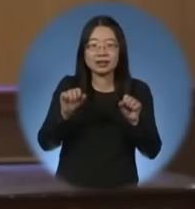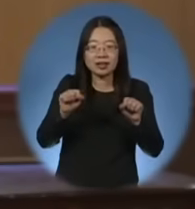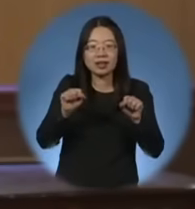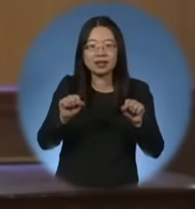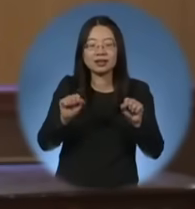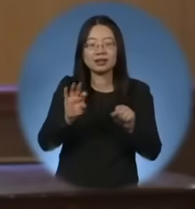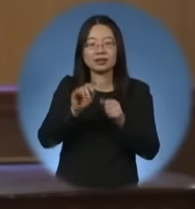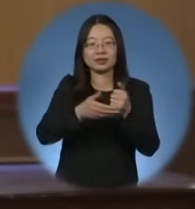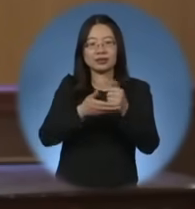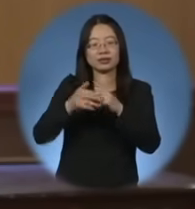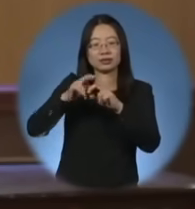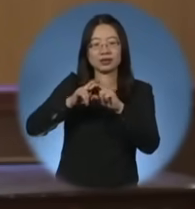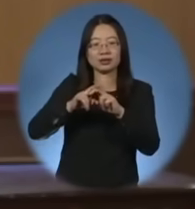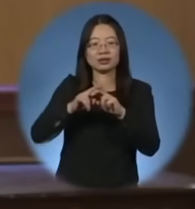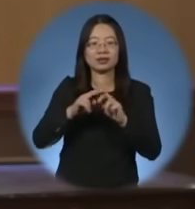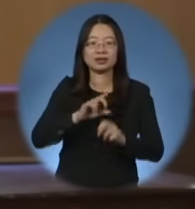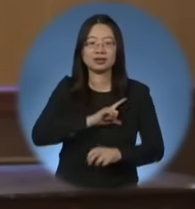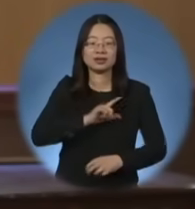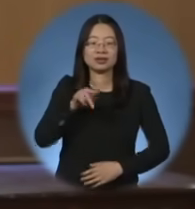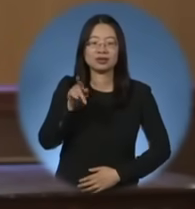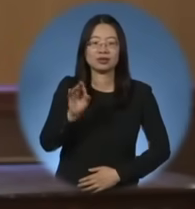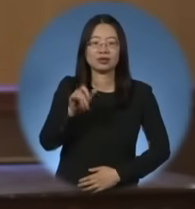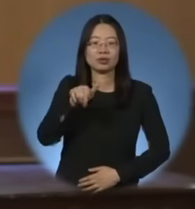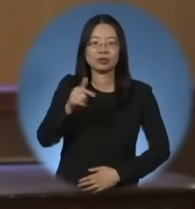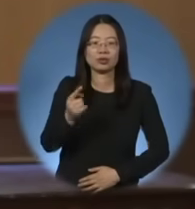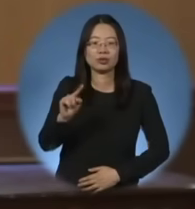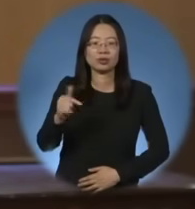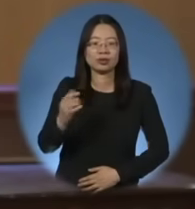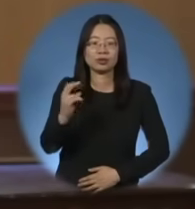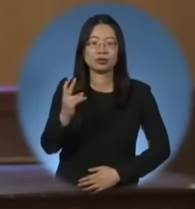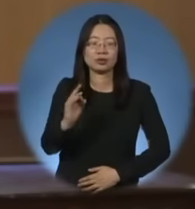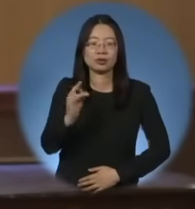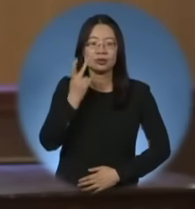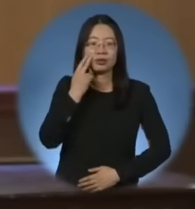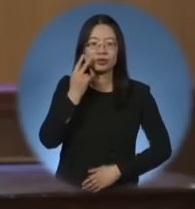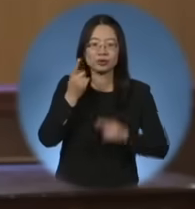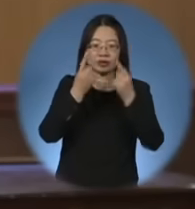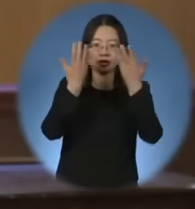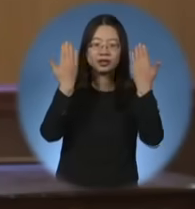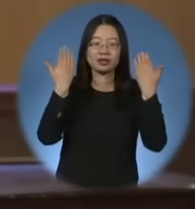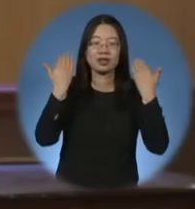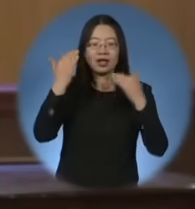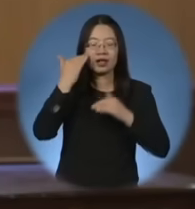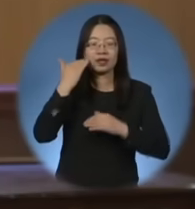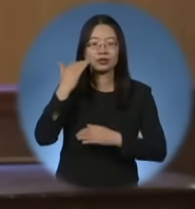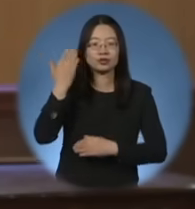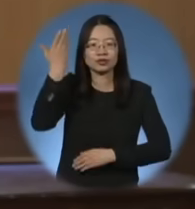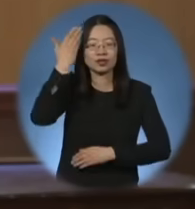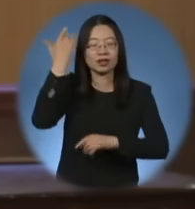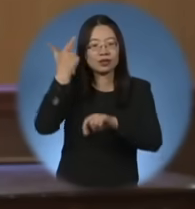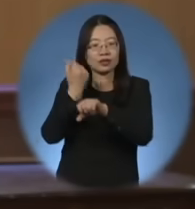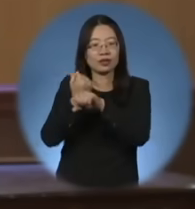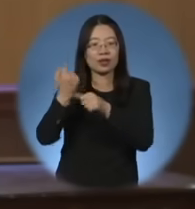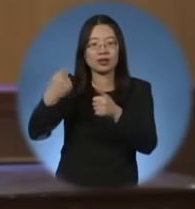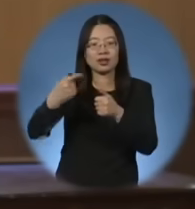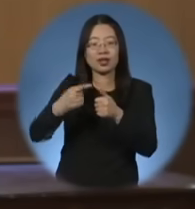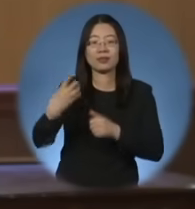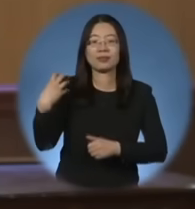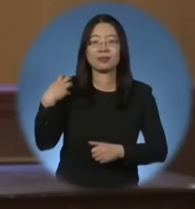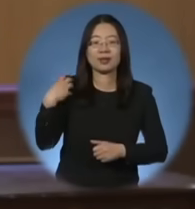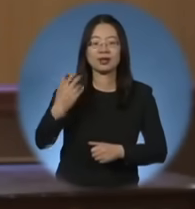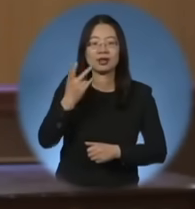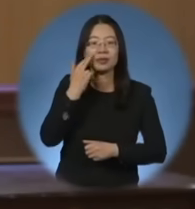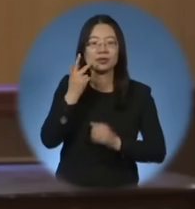여러분 안녕하십니까 EBS 초대석 정관용입니다 미국의 대학교에서 한국학을 연구하고